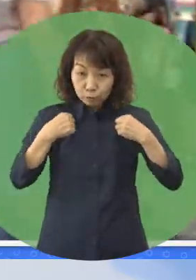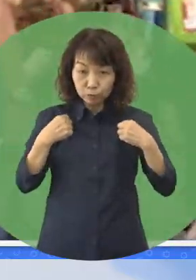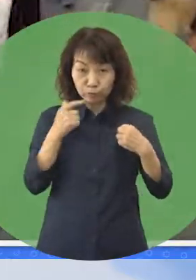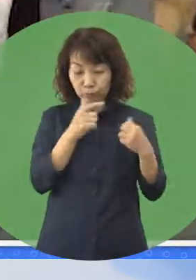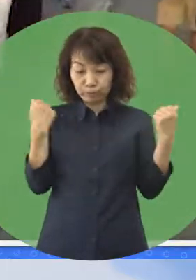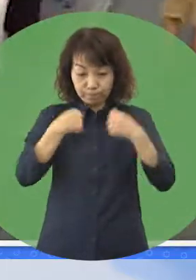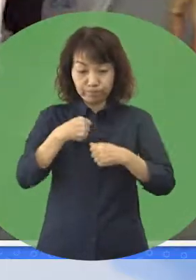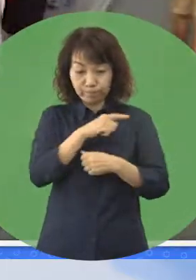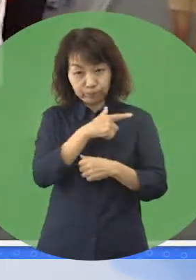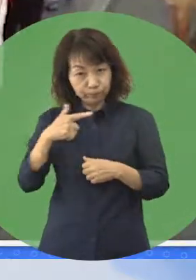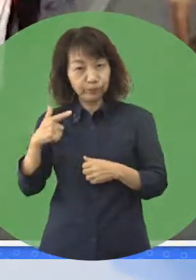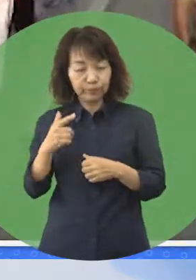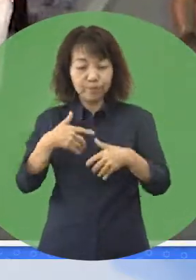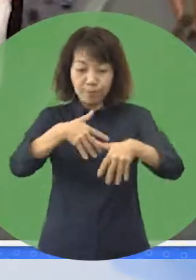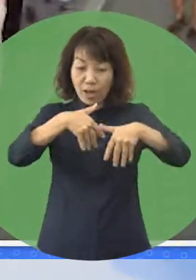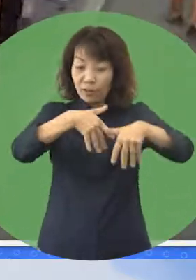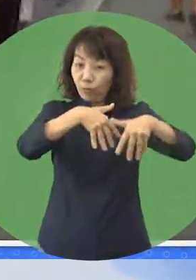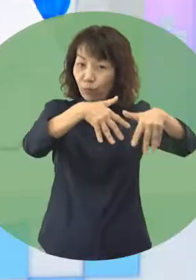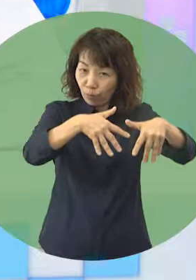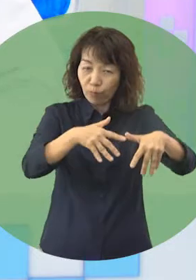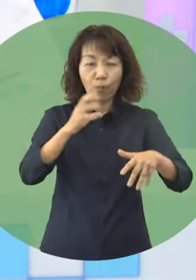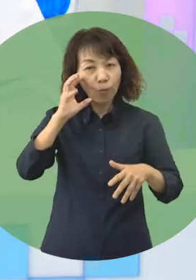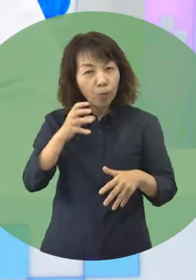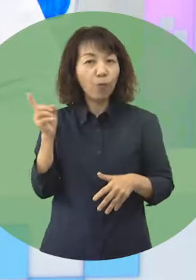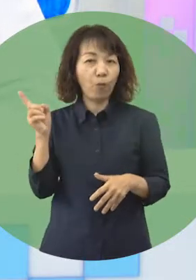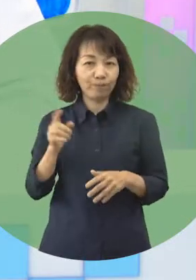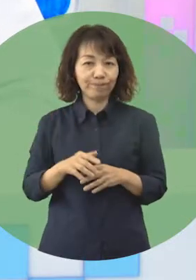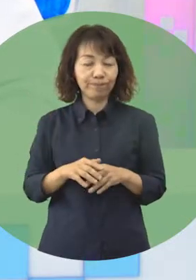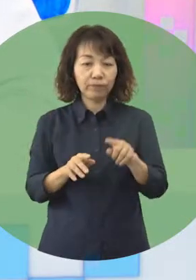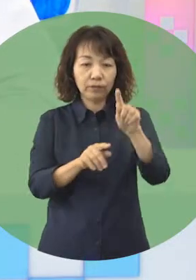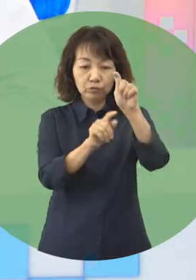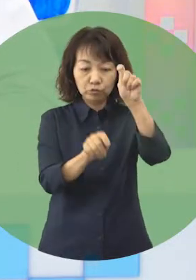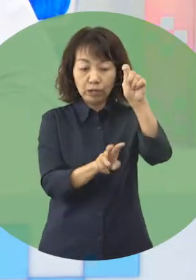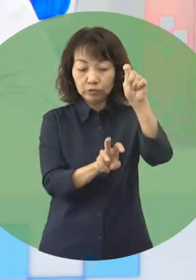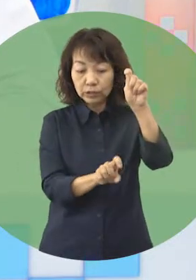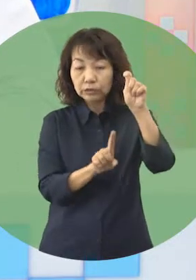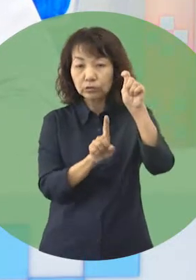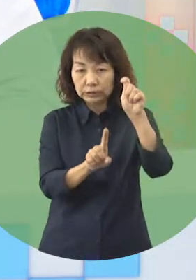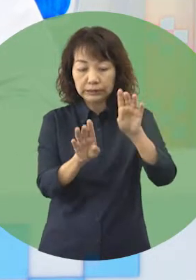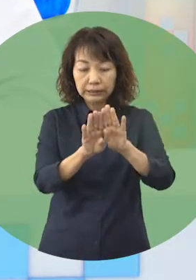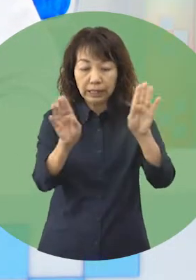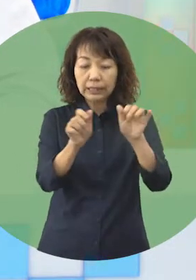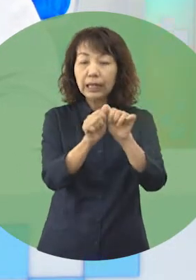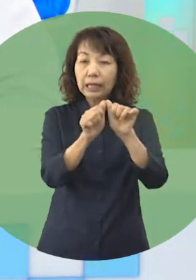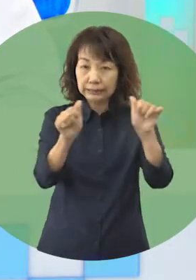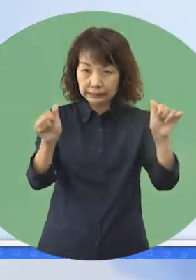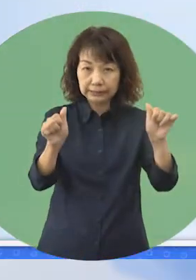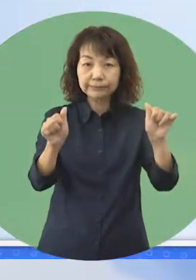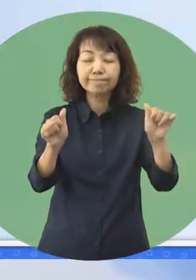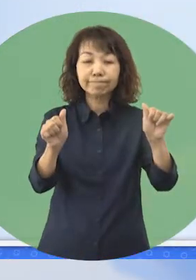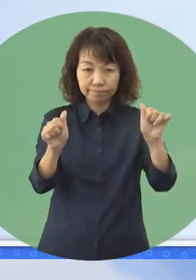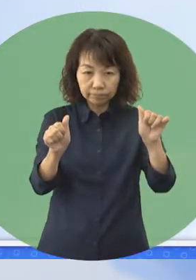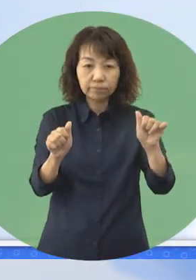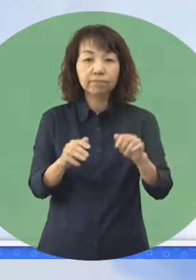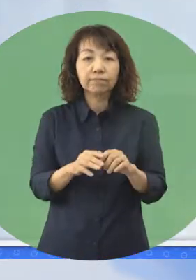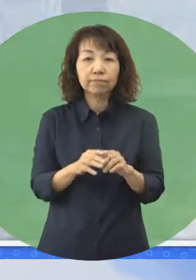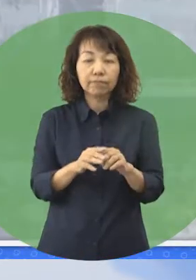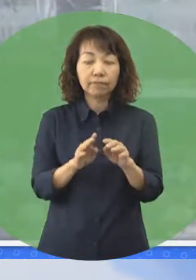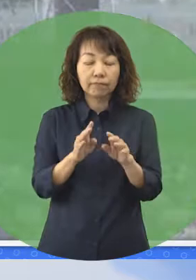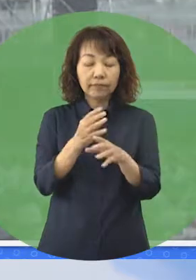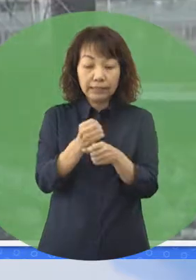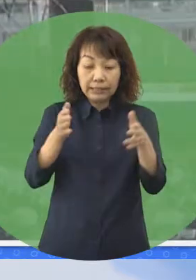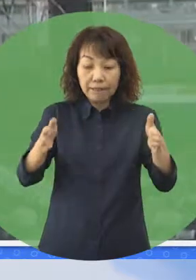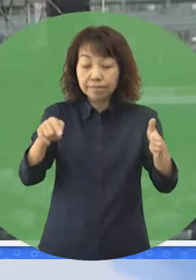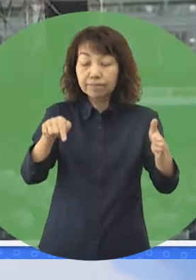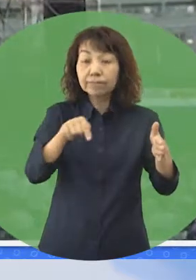レードする光景は圧巻です。31日に開会式が盛大に行われると、開催期間中